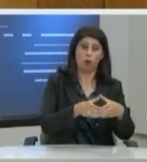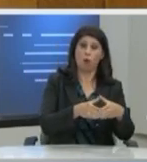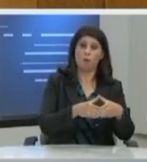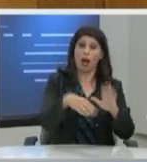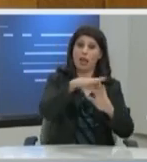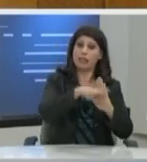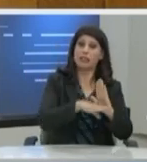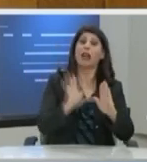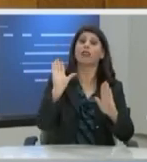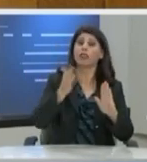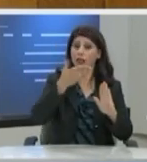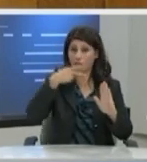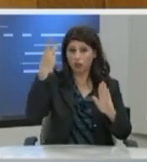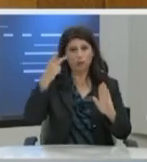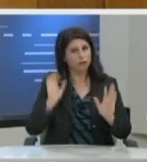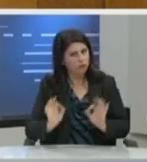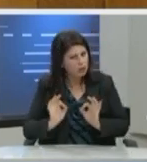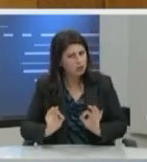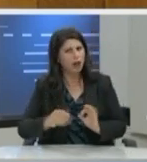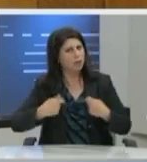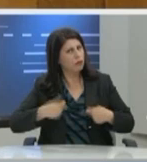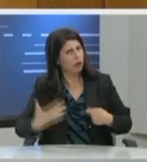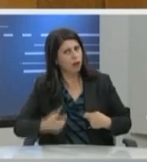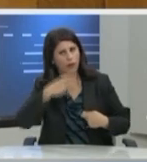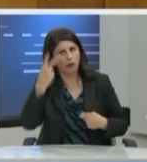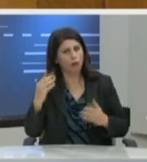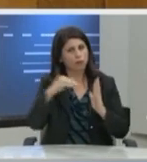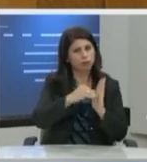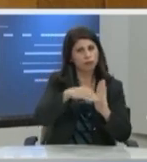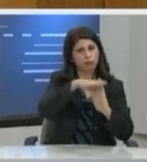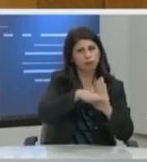συνδυασμούς, σε λίστες, δεν δικαιούνται να... Βεβαίως δικαιούνται οι πλούσιοι,